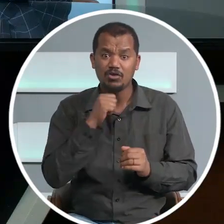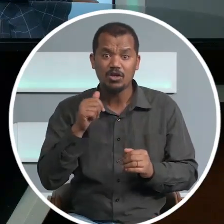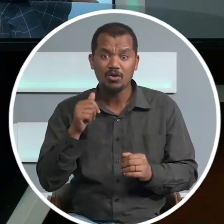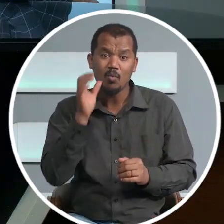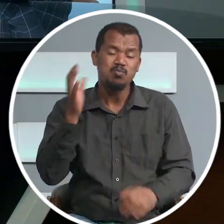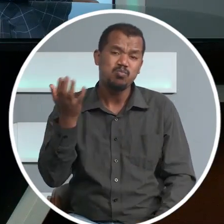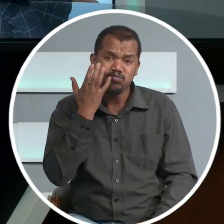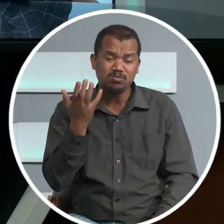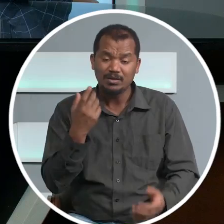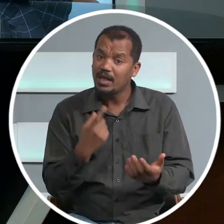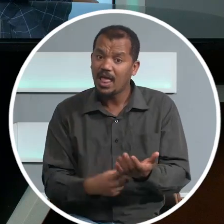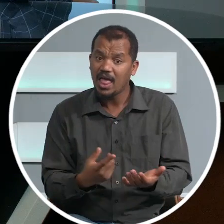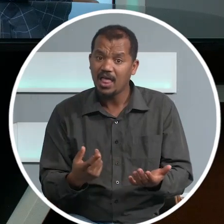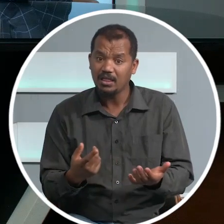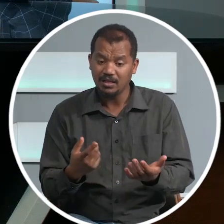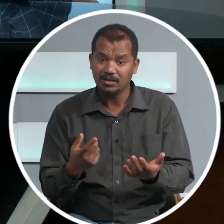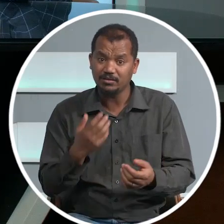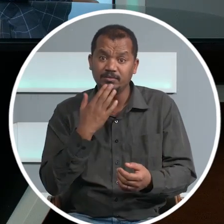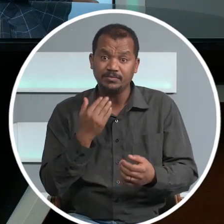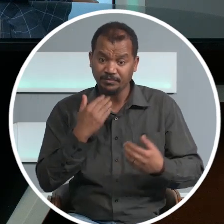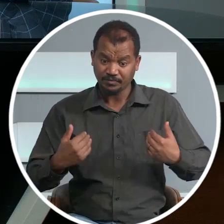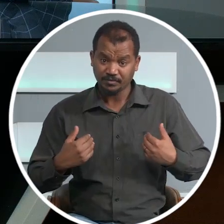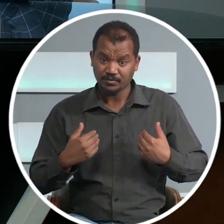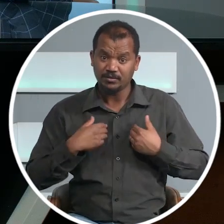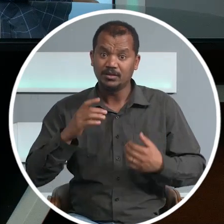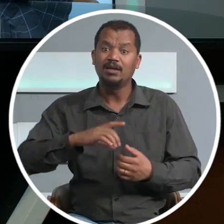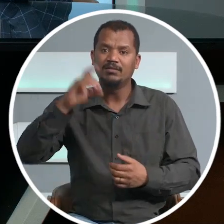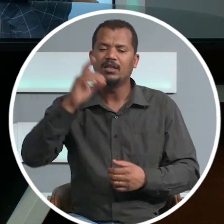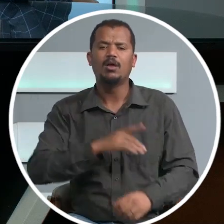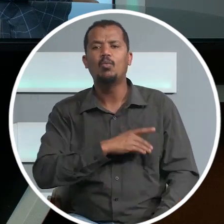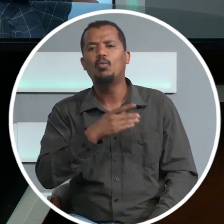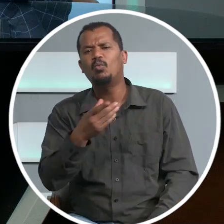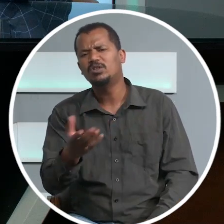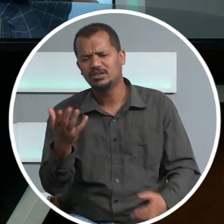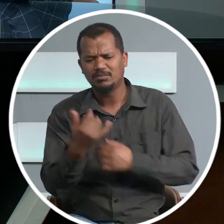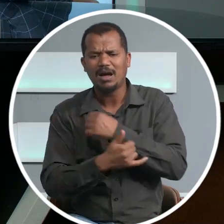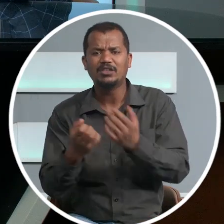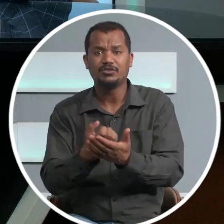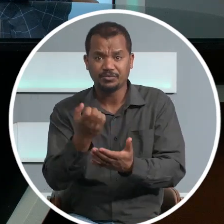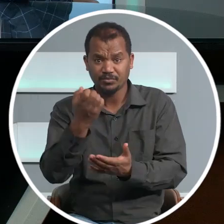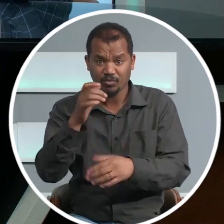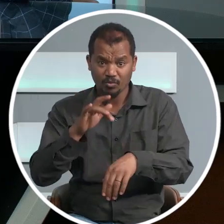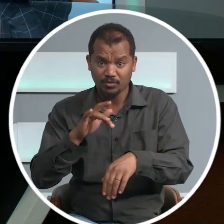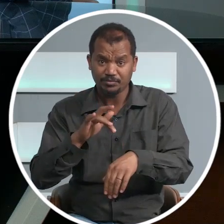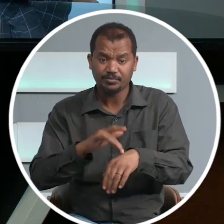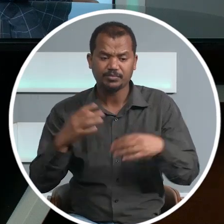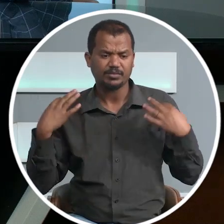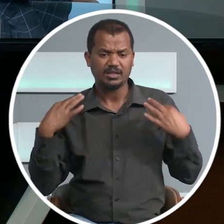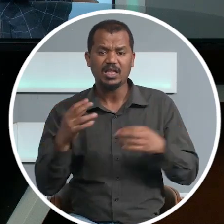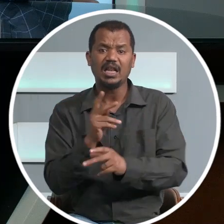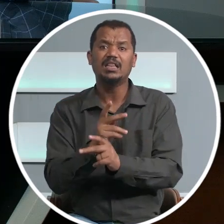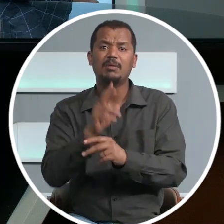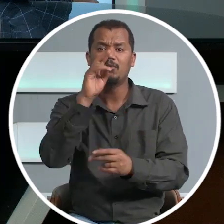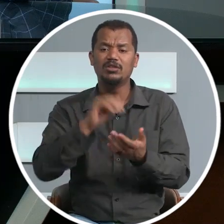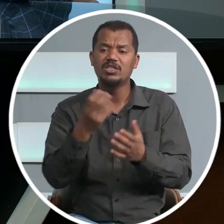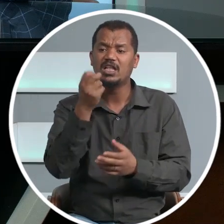ያልሆነ ውፍረት አሁን ከፍተኛ። ይሄ ደግሞ በተለይ ስኳር አይነቶቹ ከፍተኛ የሆነ ወጪ የሚያስከትሉ በሀገር ኢኮኖሚም ላይ እና ጤና